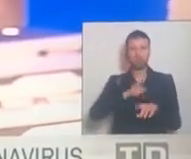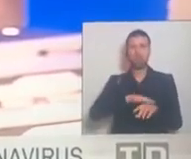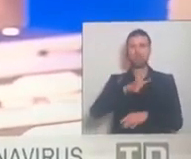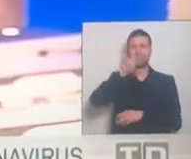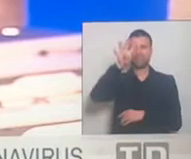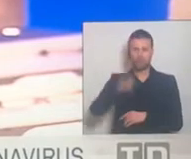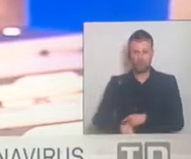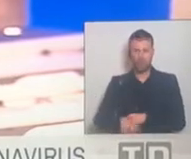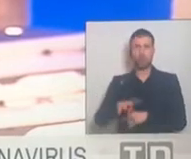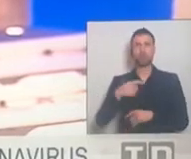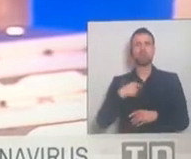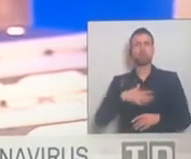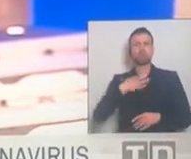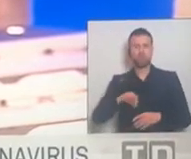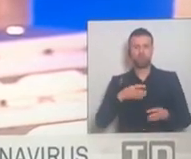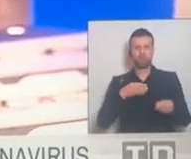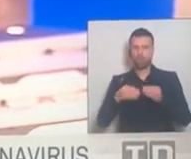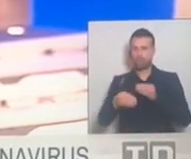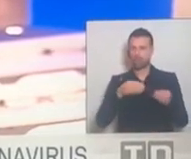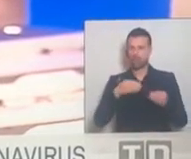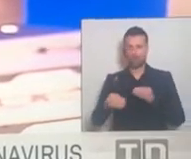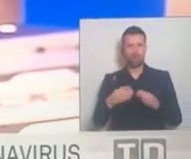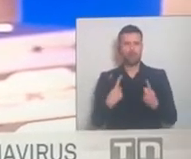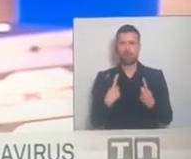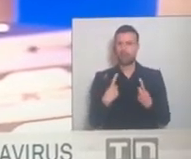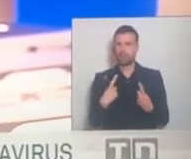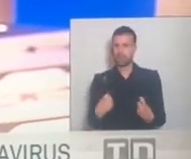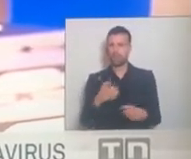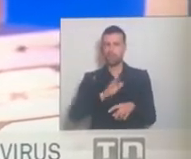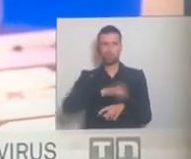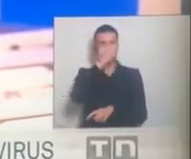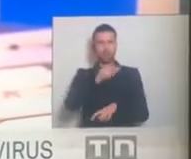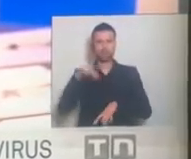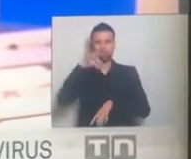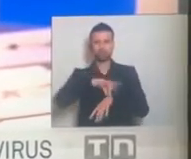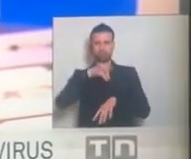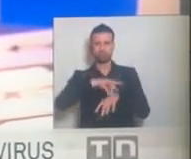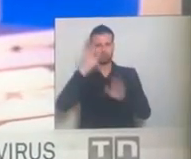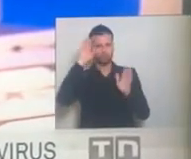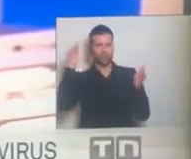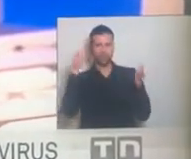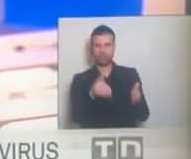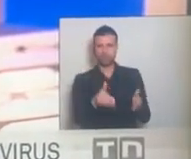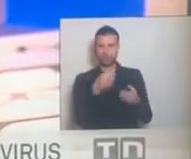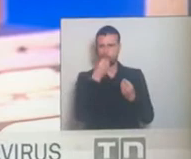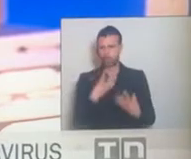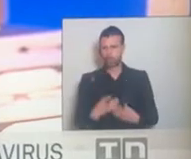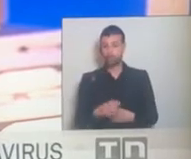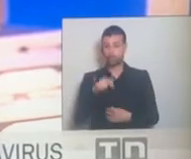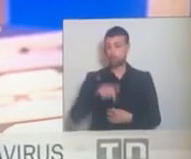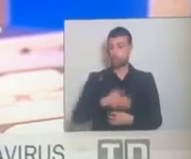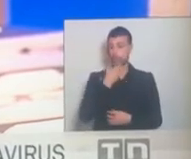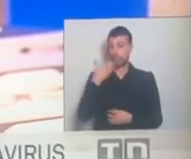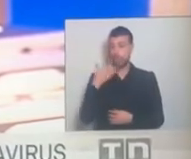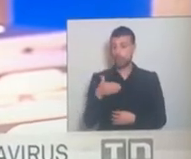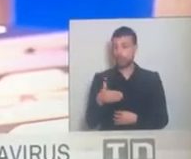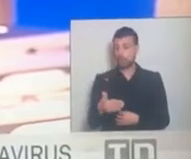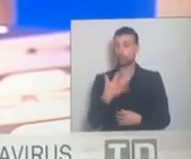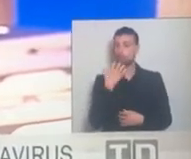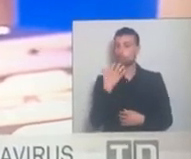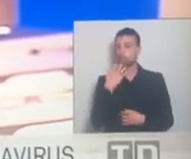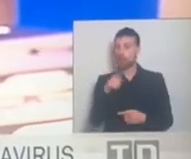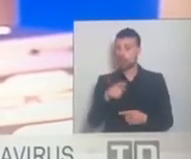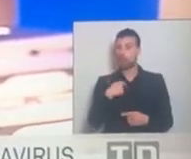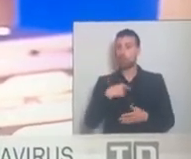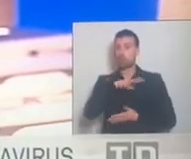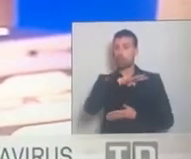material adequat per fer l'atenció necessària als malalts. Aquesta tarda, per exemple, està previst que arribi a Barcelona